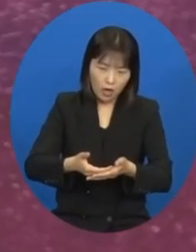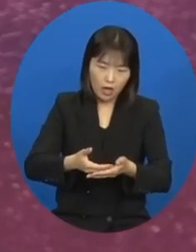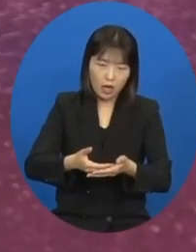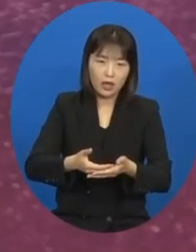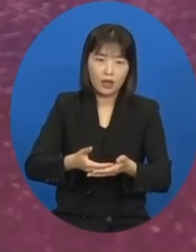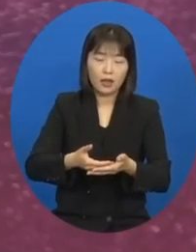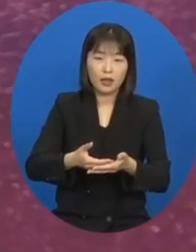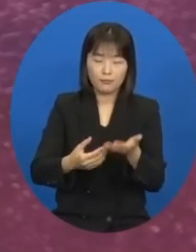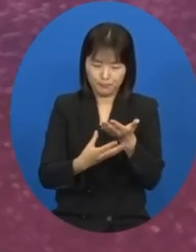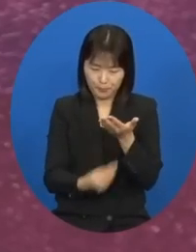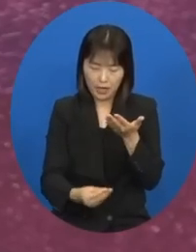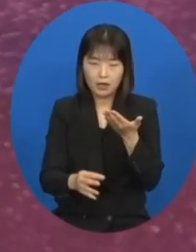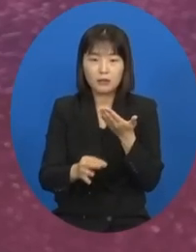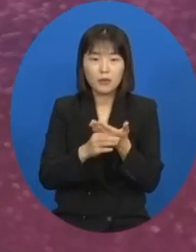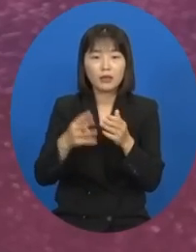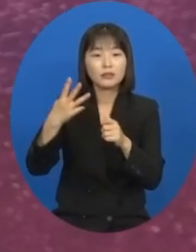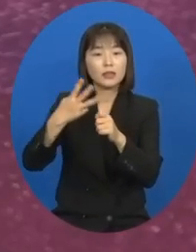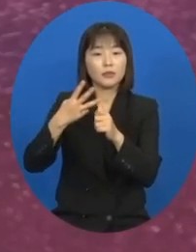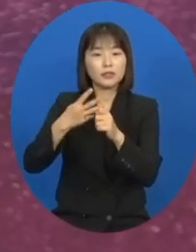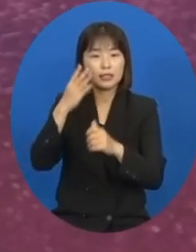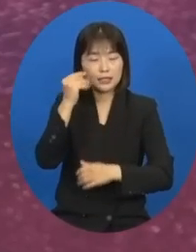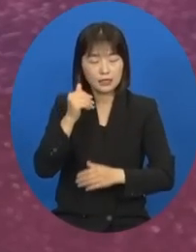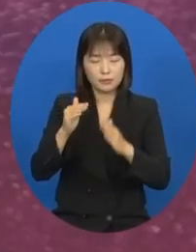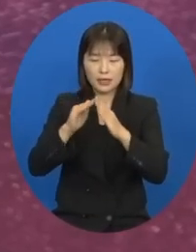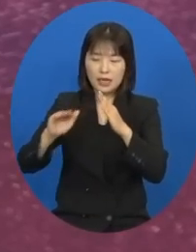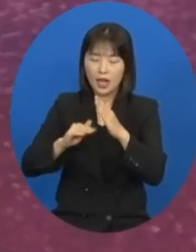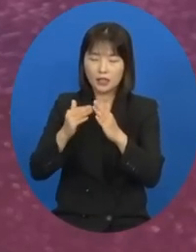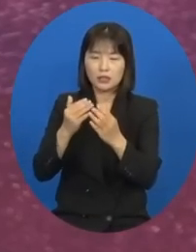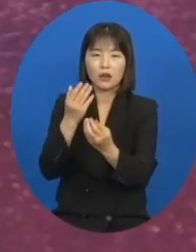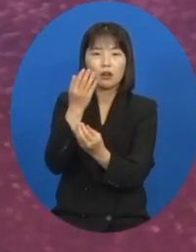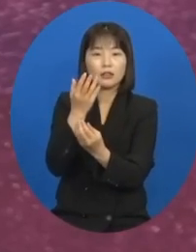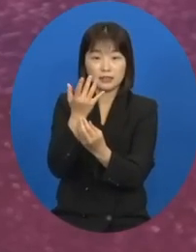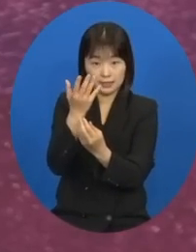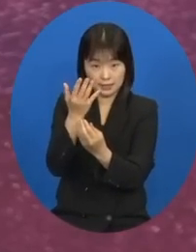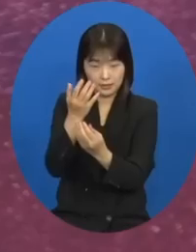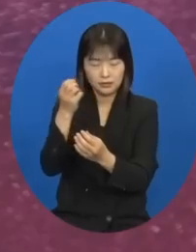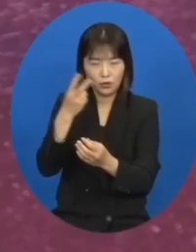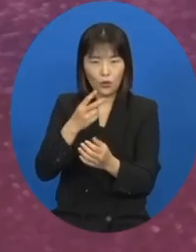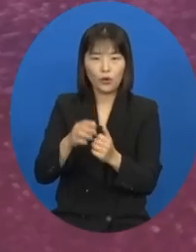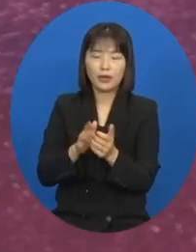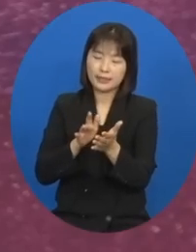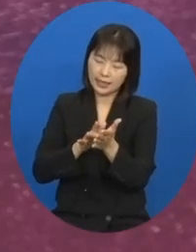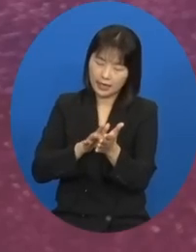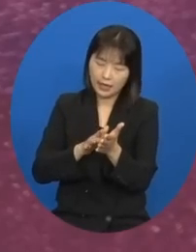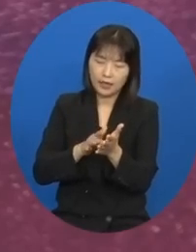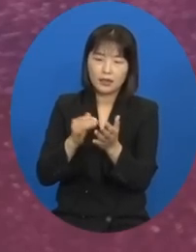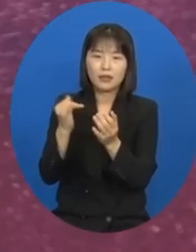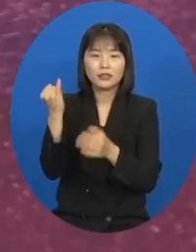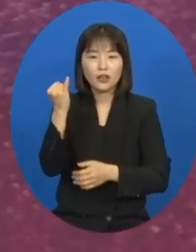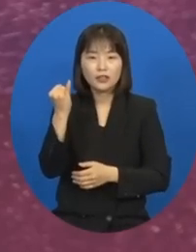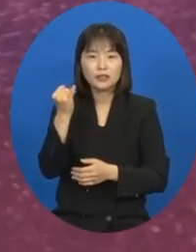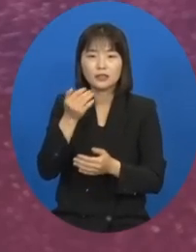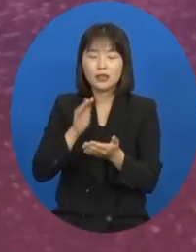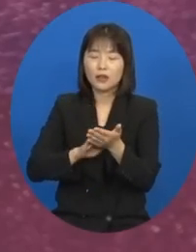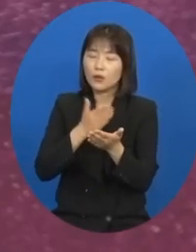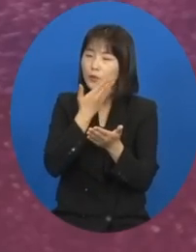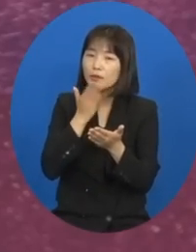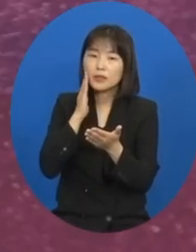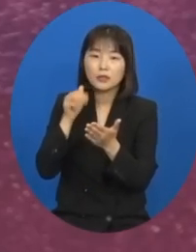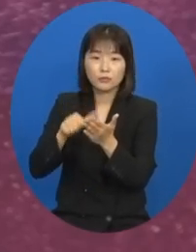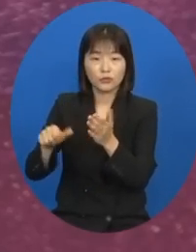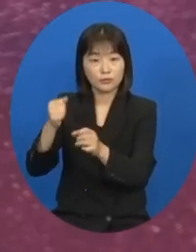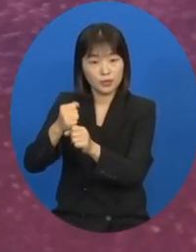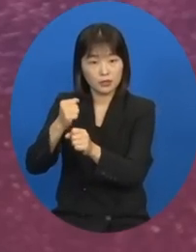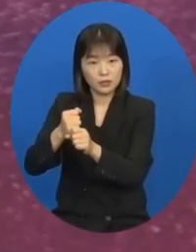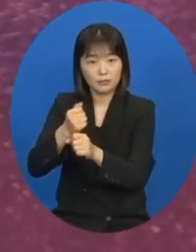가정에 등잔을 밝히는데 그리고 또 약품이나 여성들의 화장품을 제작하는데 사용한게 세 번째 기름이었고